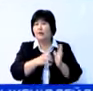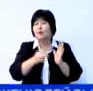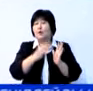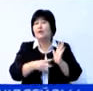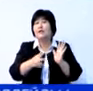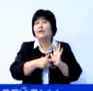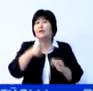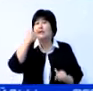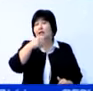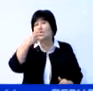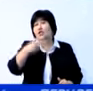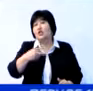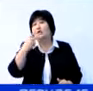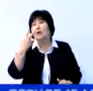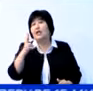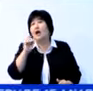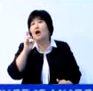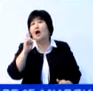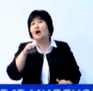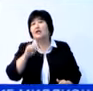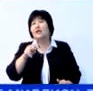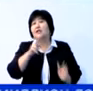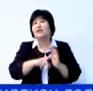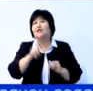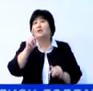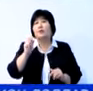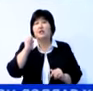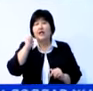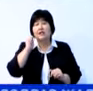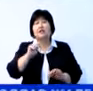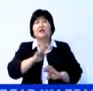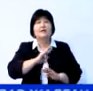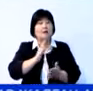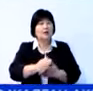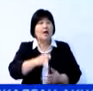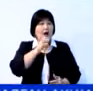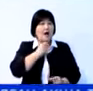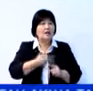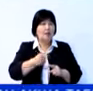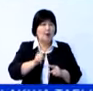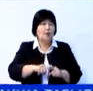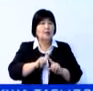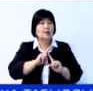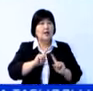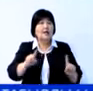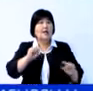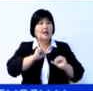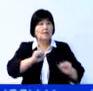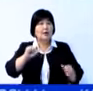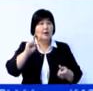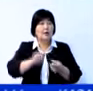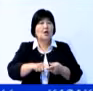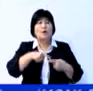1998 жылдың 22 қаңтарында, яғни 81 жасында дүниеден озды. Атамның осындай ерен еңбектерімен